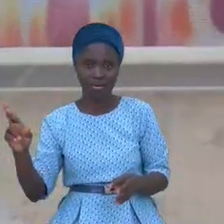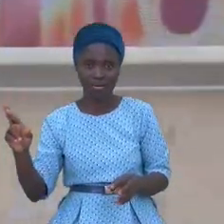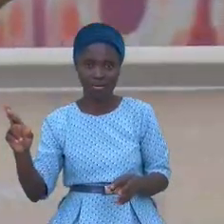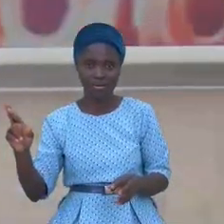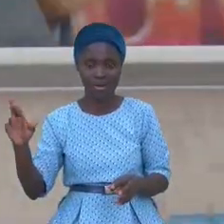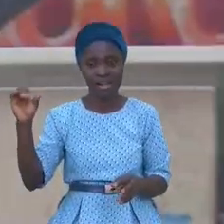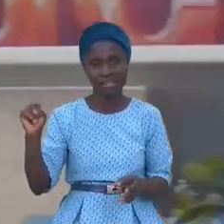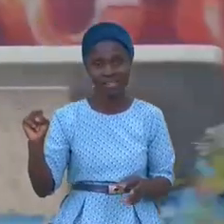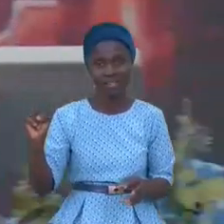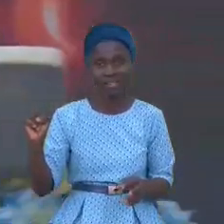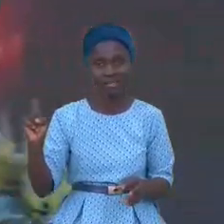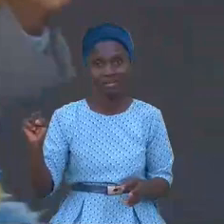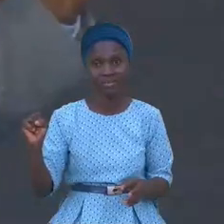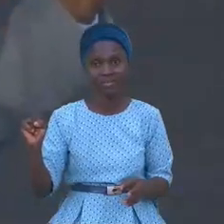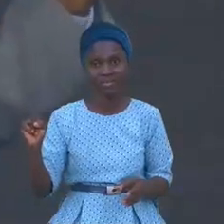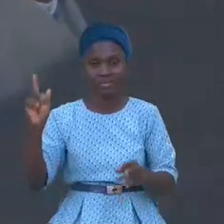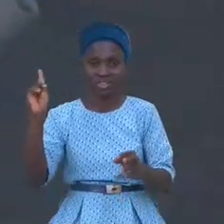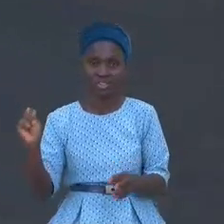T.